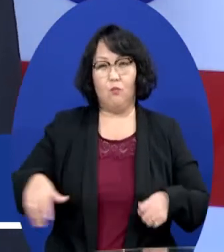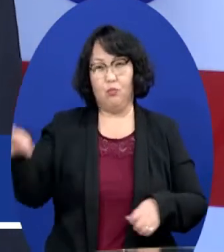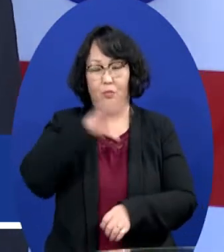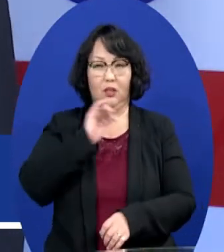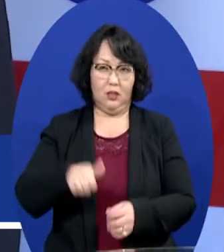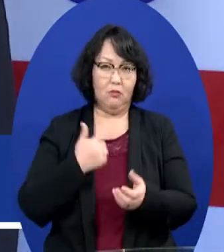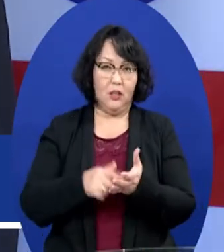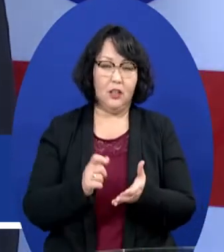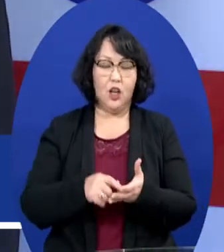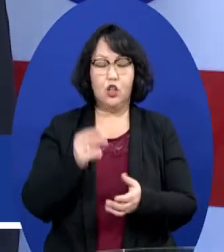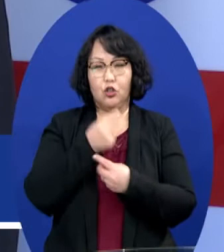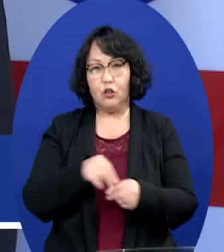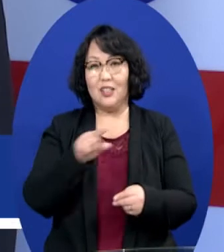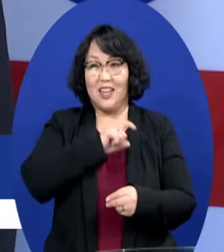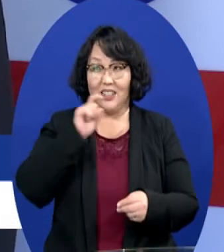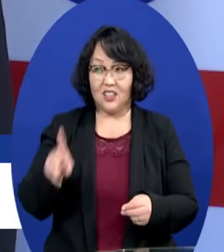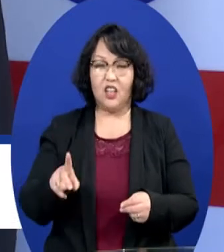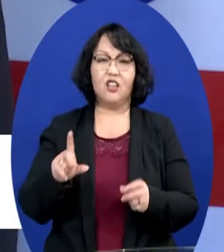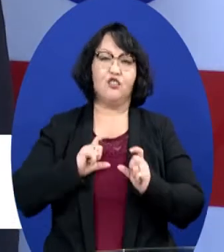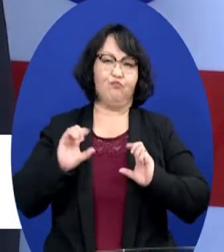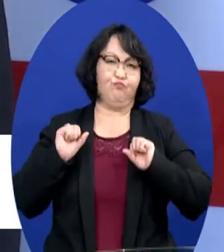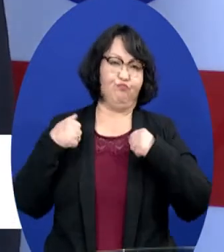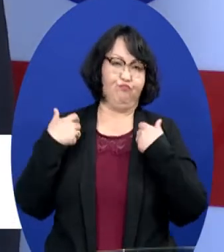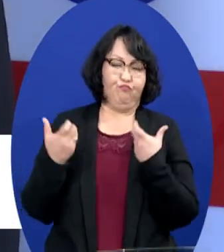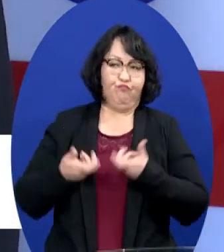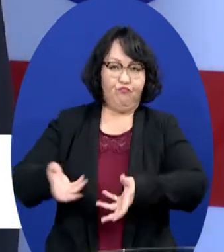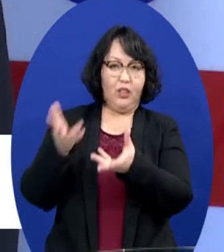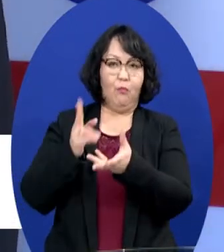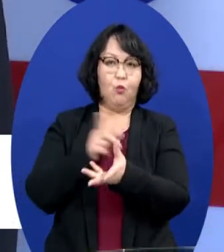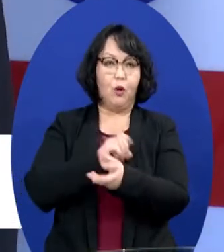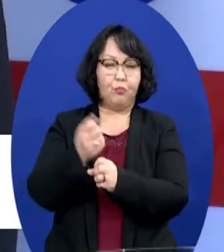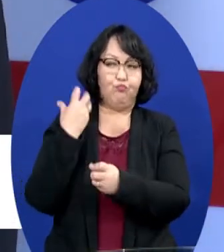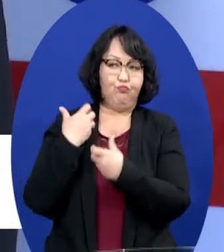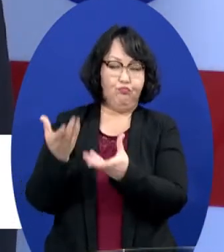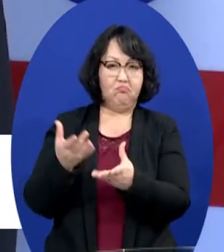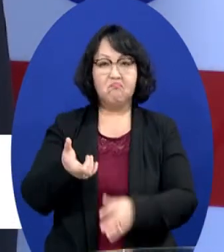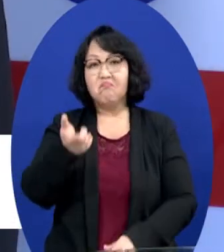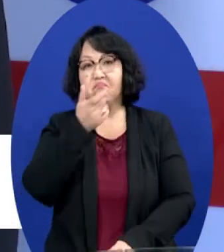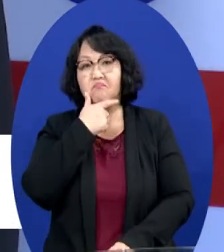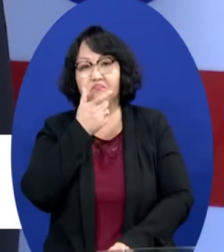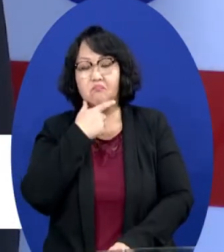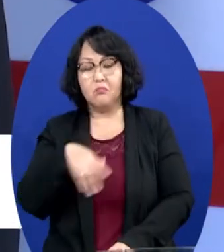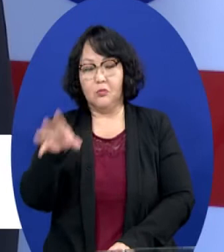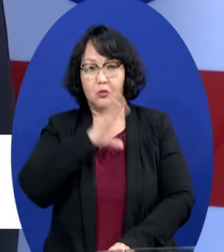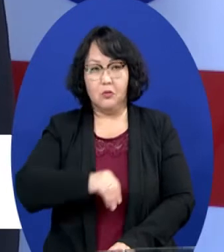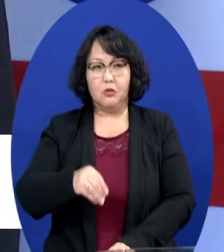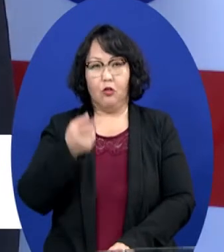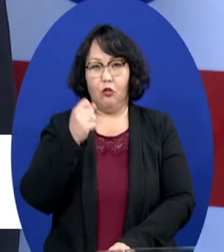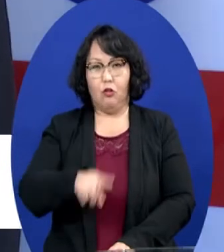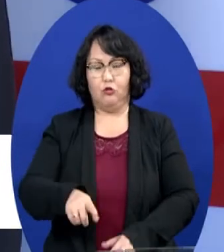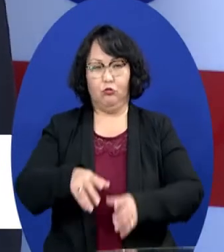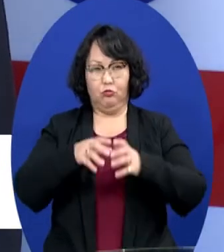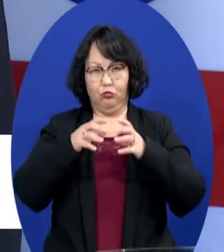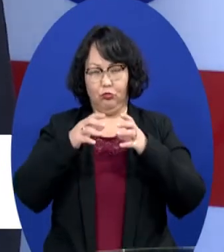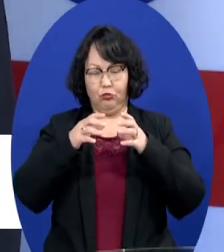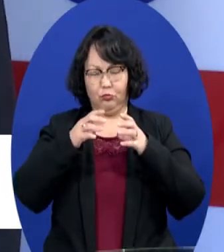нь орхиод найдад компаниуд өөрсдөө очроо олно гэх юм бол чадахгүй. Яа тэгэхэр бидний уртхан талд аимшигтай